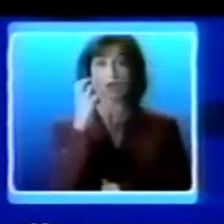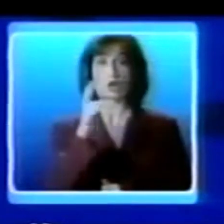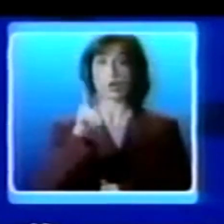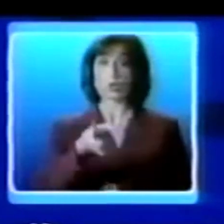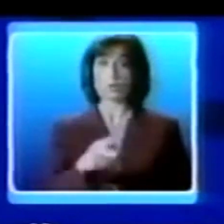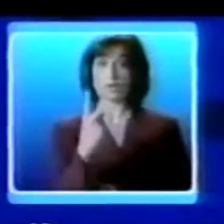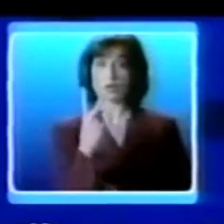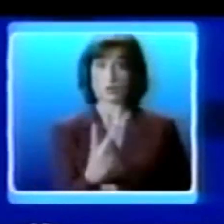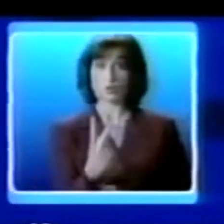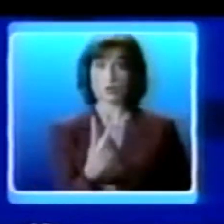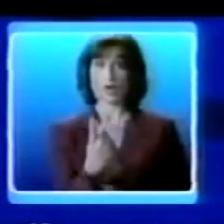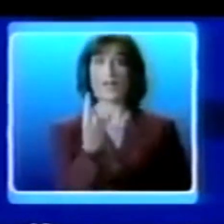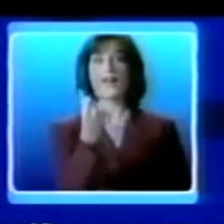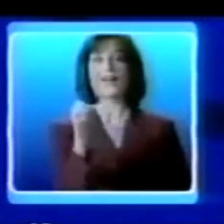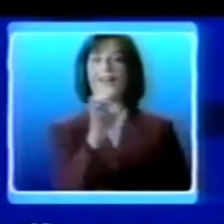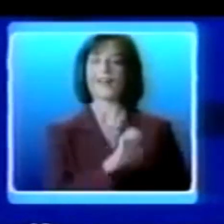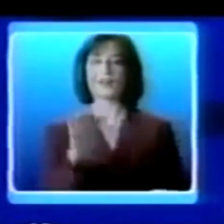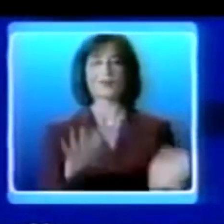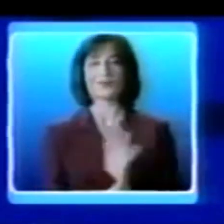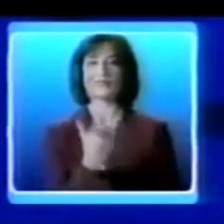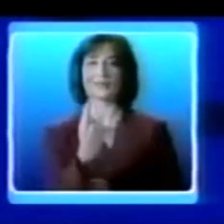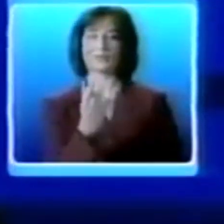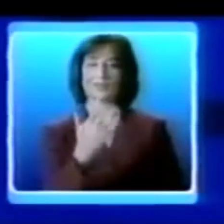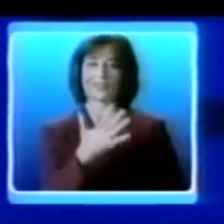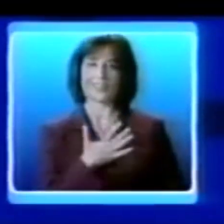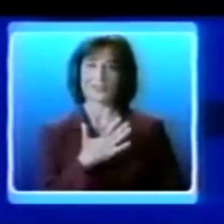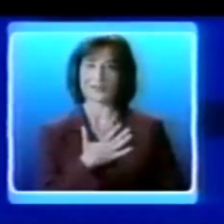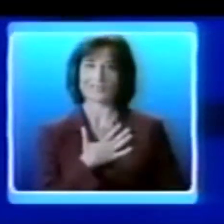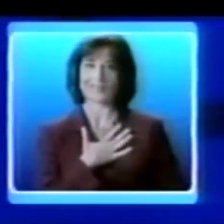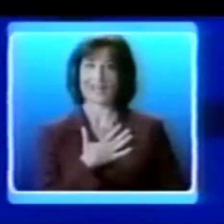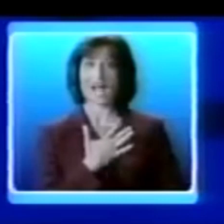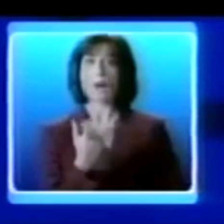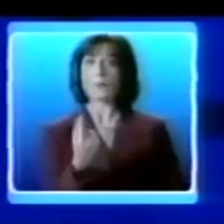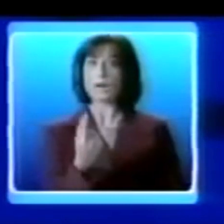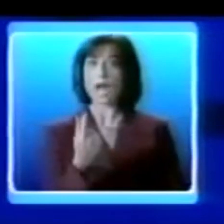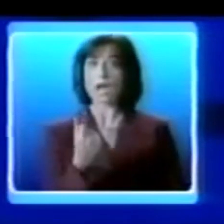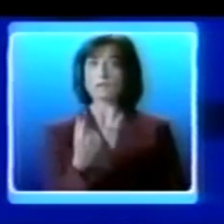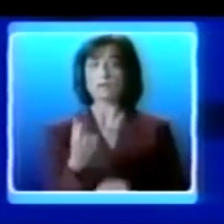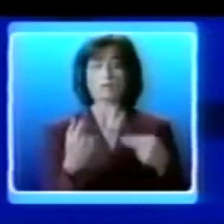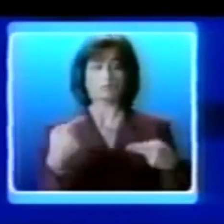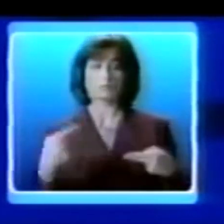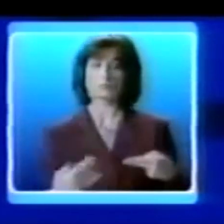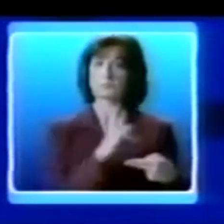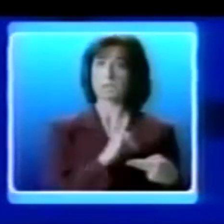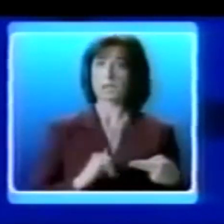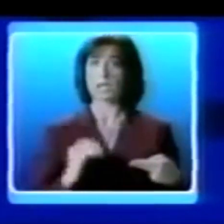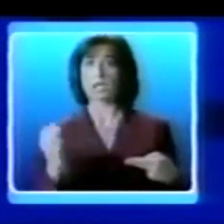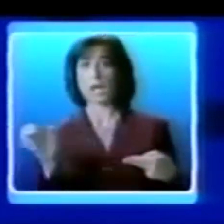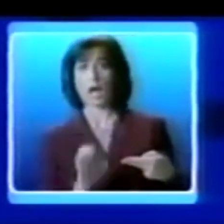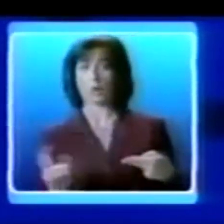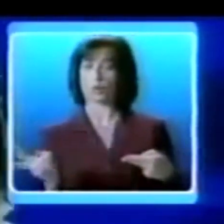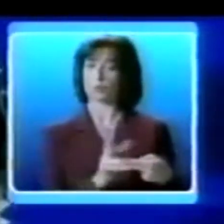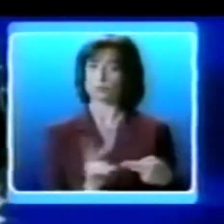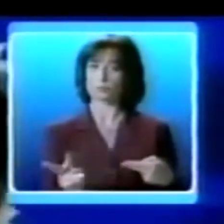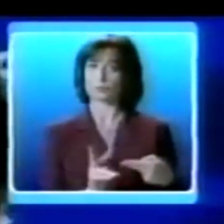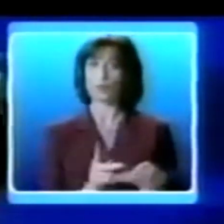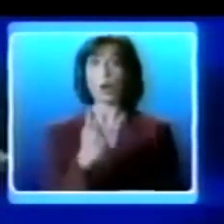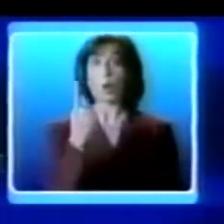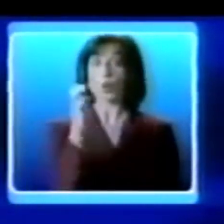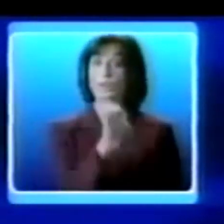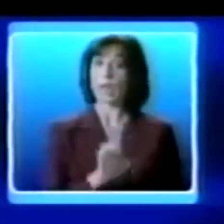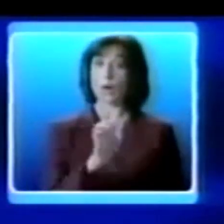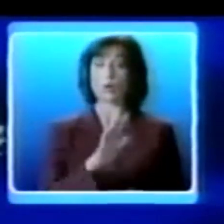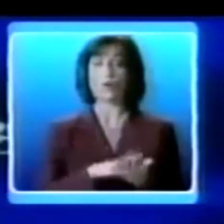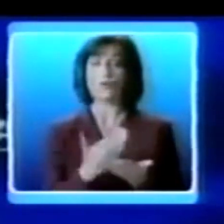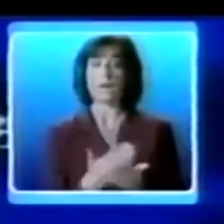Dal 1 gennaio 2002 l'euro diventerà la nostra moneta. I prezzi continueranno ad essere indicati in lire e in euro. Per fare